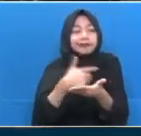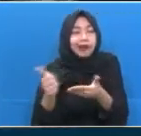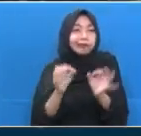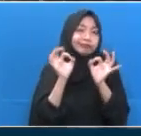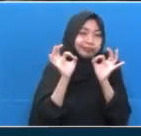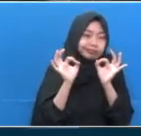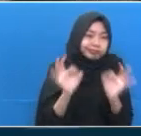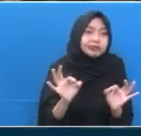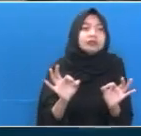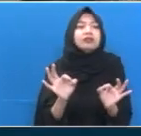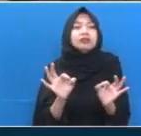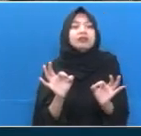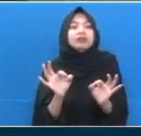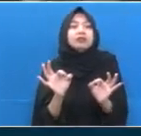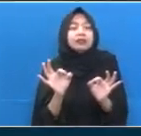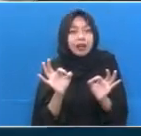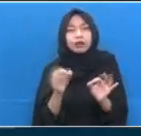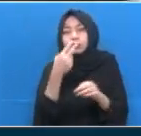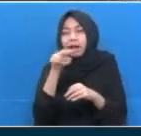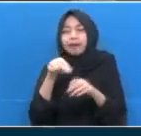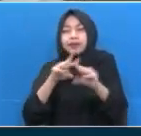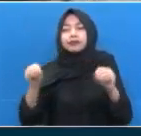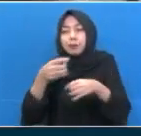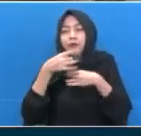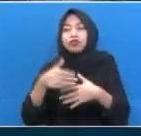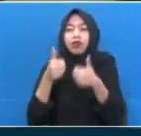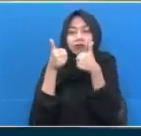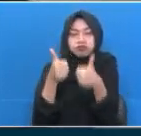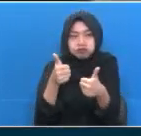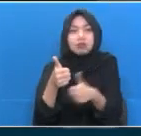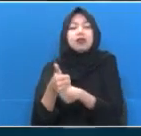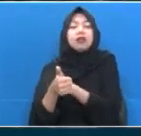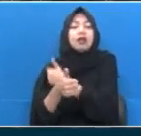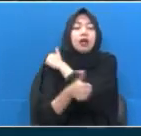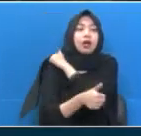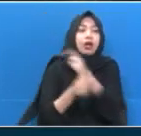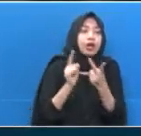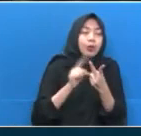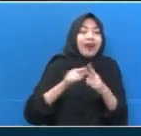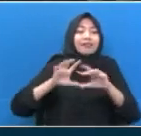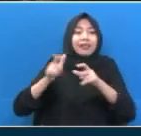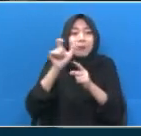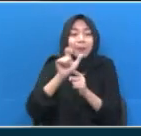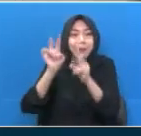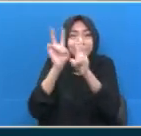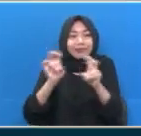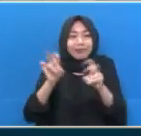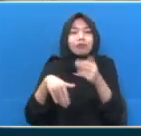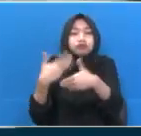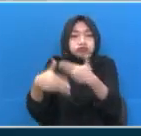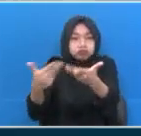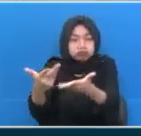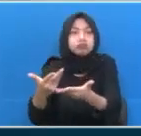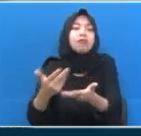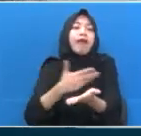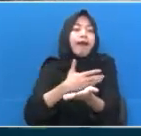yang melihat ini kerja Jaksa juga secara profesional dan juga dari tim penyidikan juga berjalan lancar dan